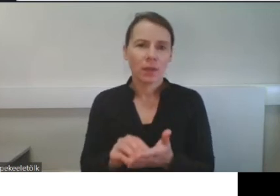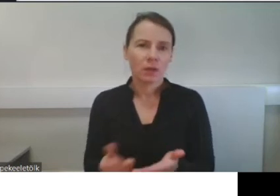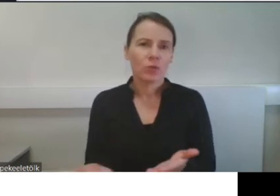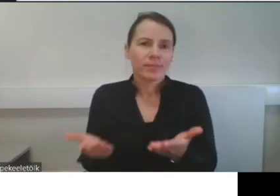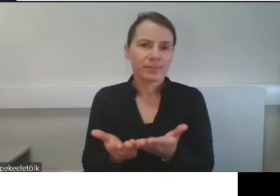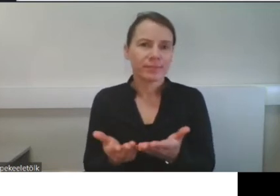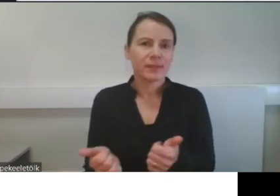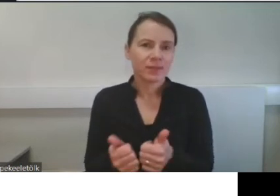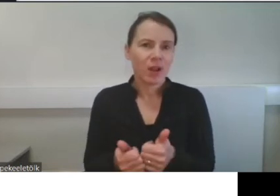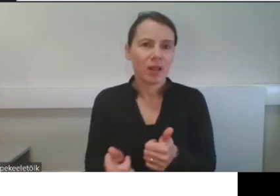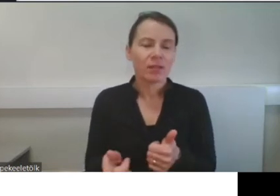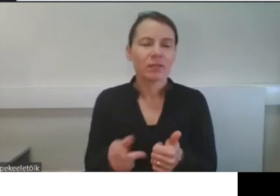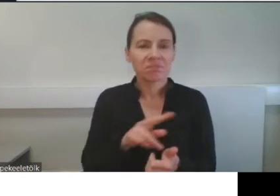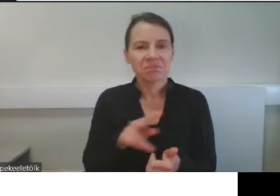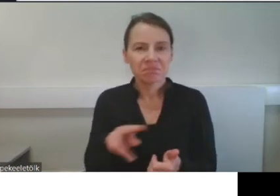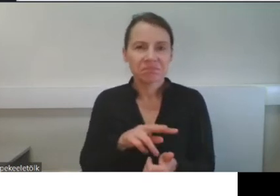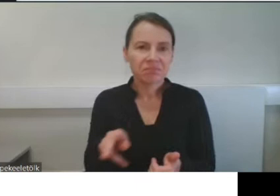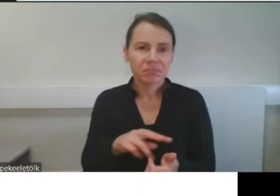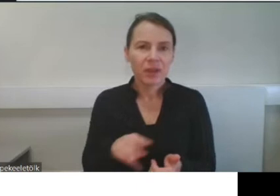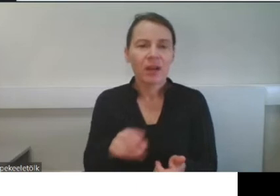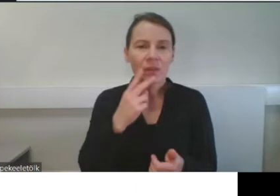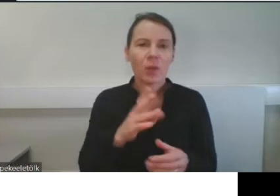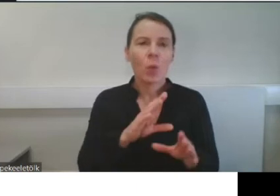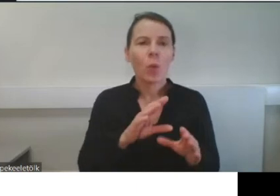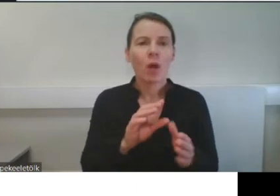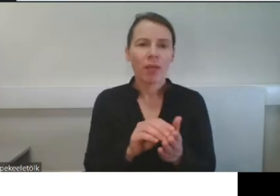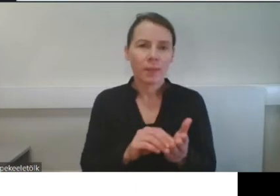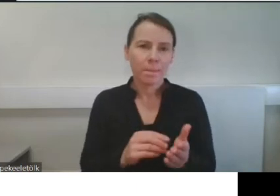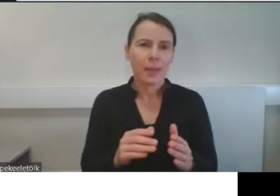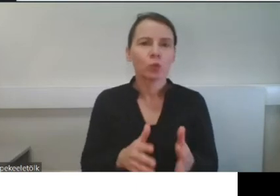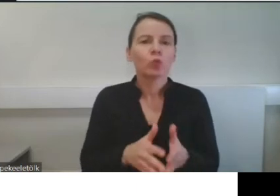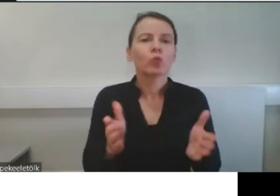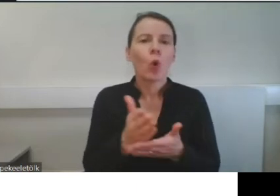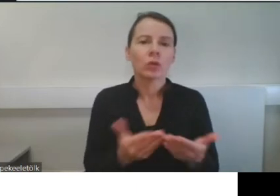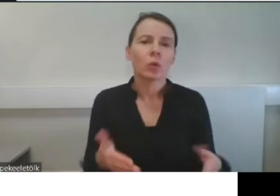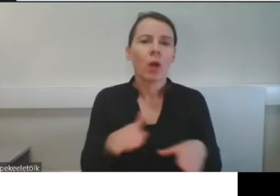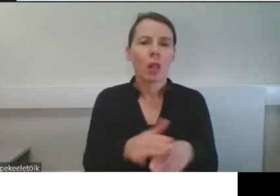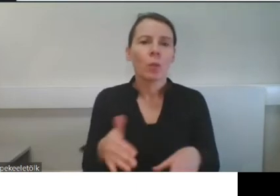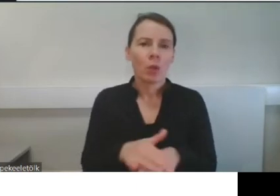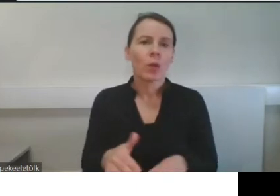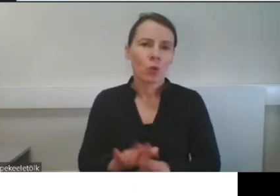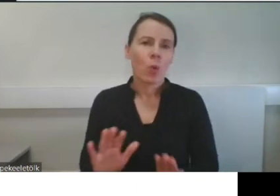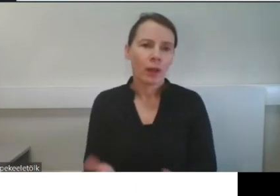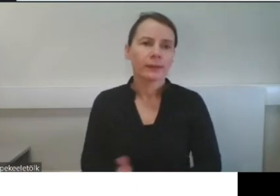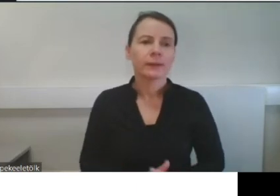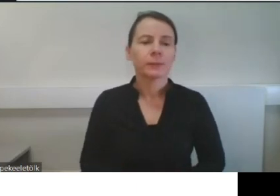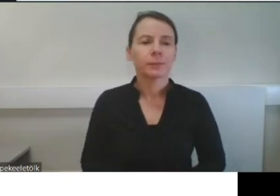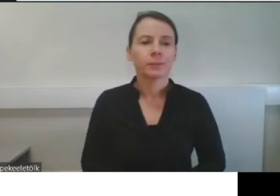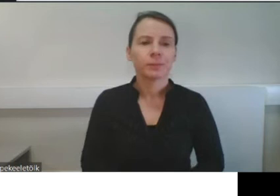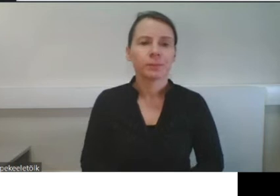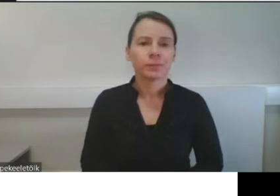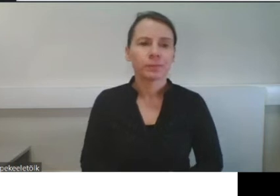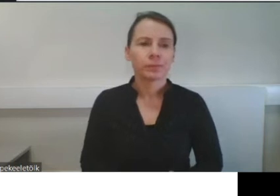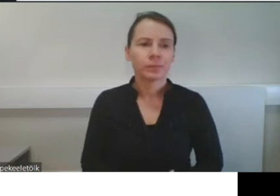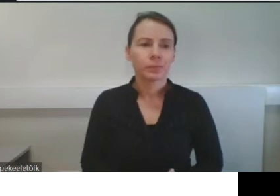Ja elavannikuna tegevuspiirangute ja hooldusvajaduse uuringu põhiline eesmärk oligi selline vajaduspõhiste